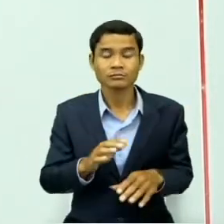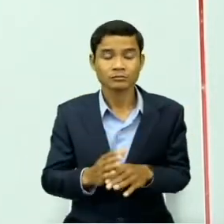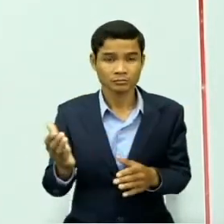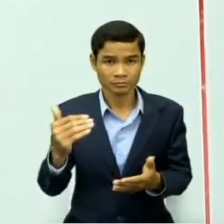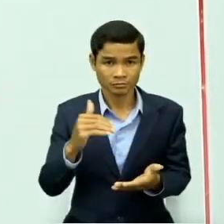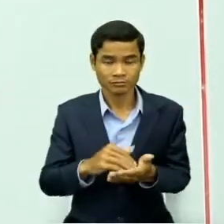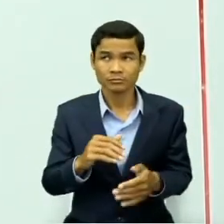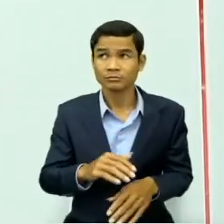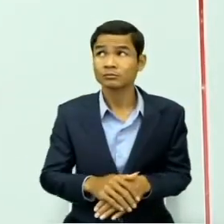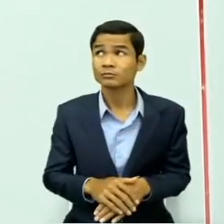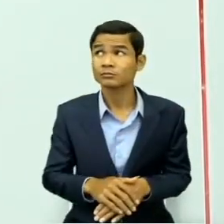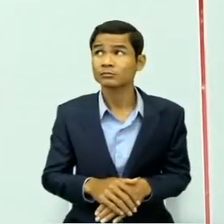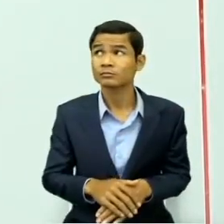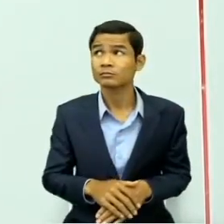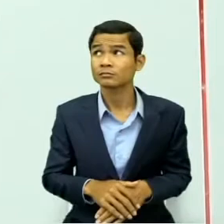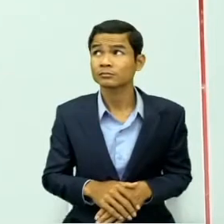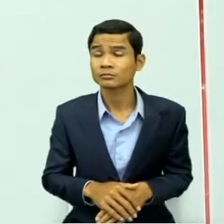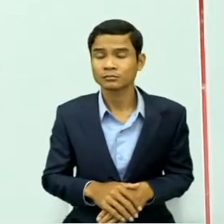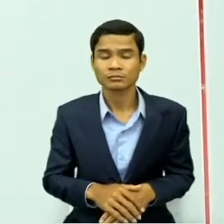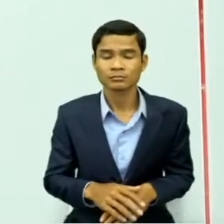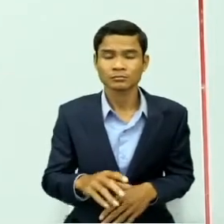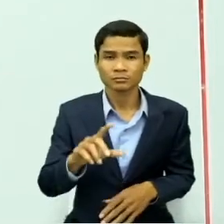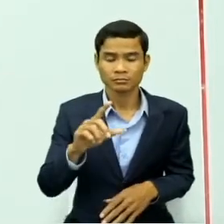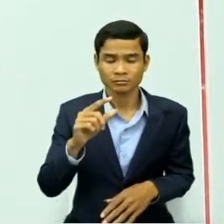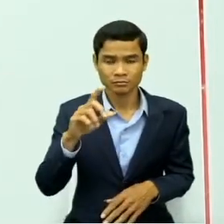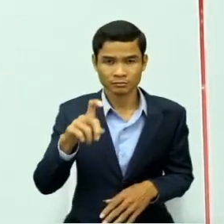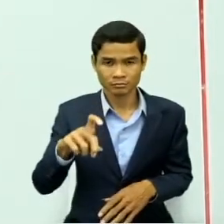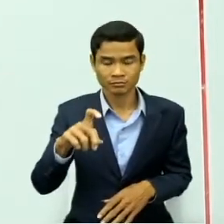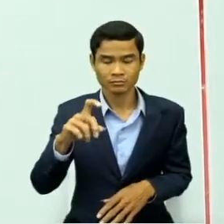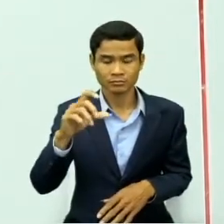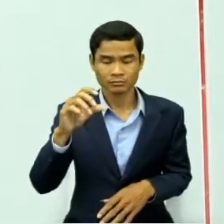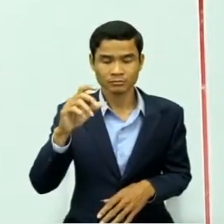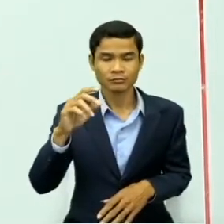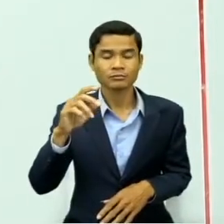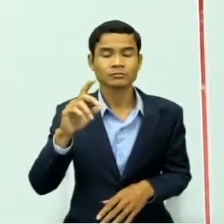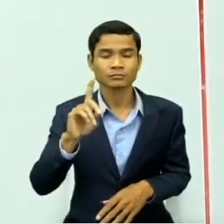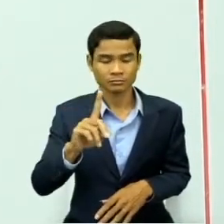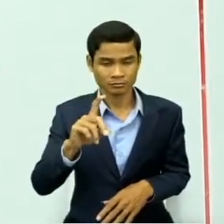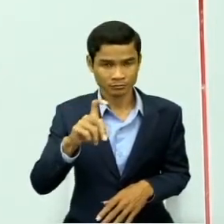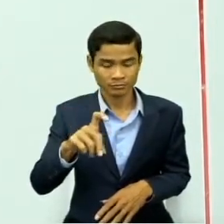tiệt ná pcho ía pchì